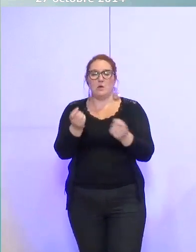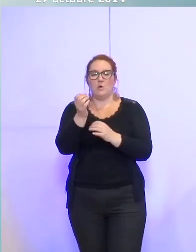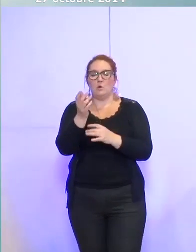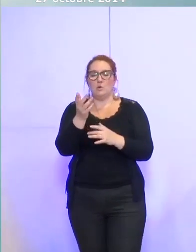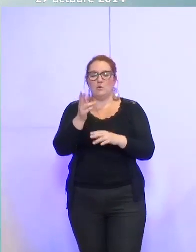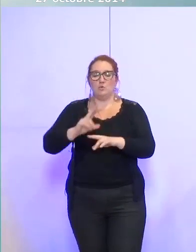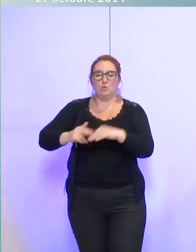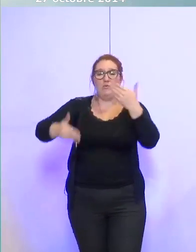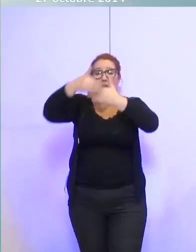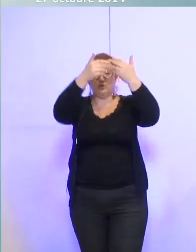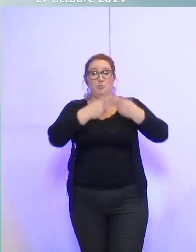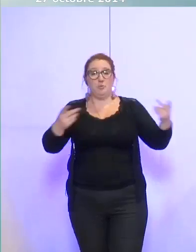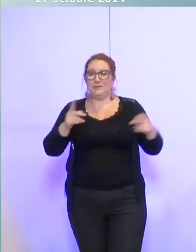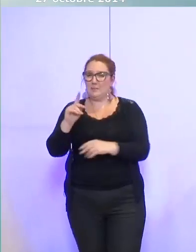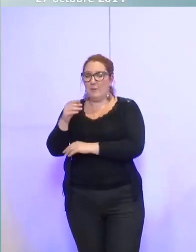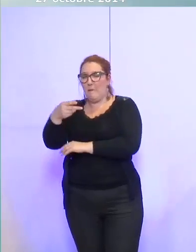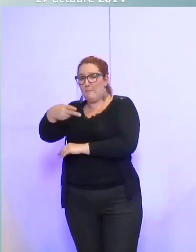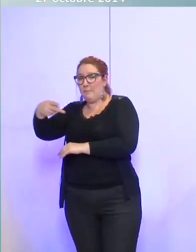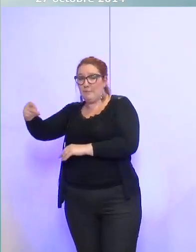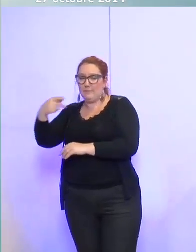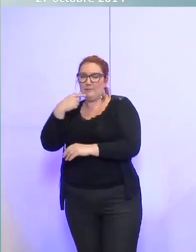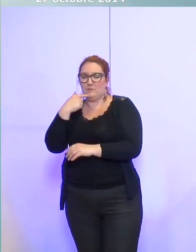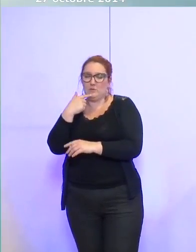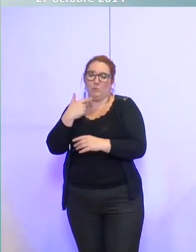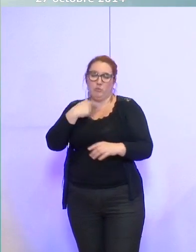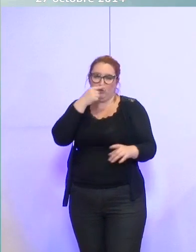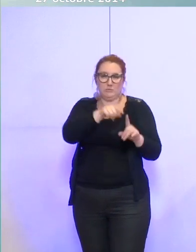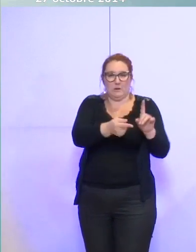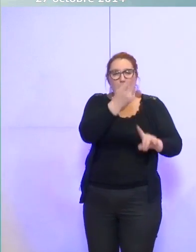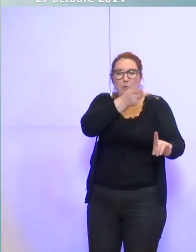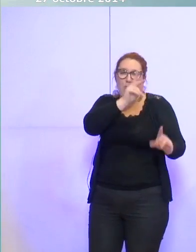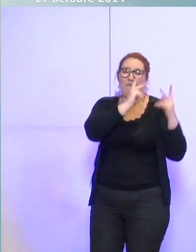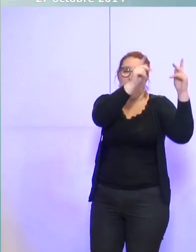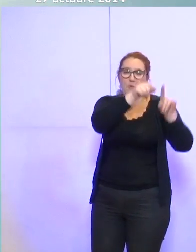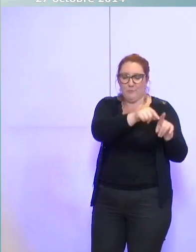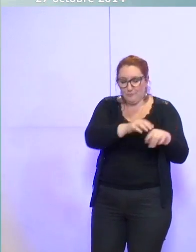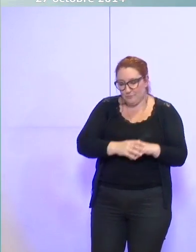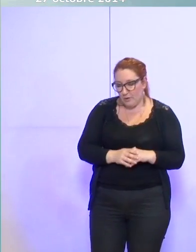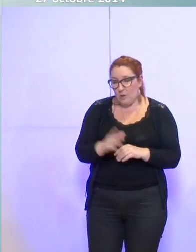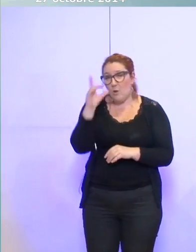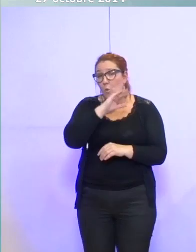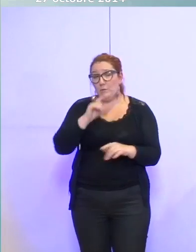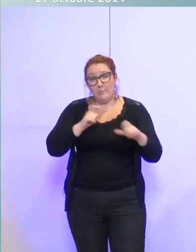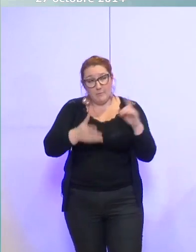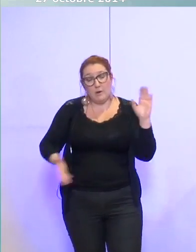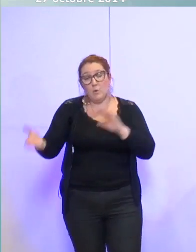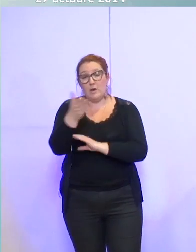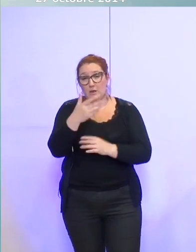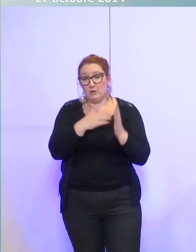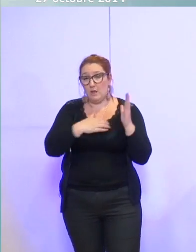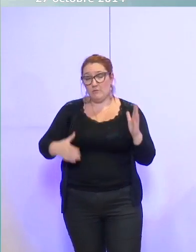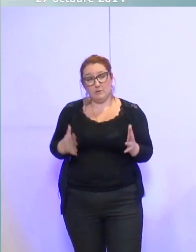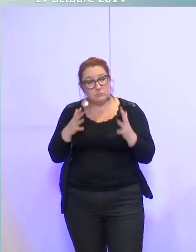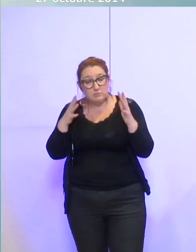pour nous fait un sens tout particulier. Chers collègues, je vous rappelle que la ville s'est engagée à contribuer à hauteur de 8 millions